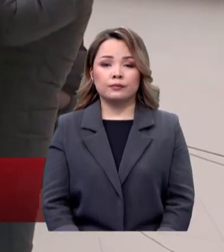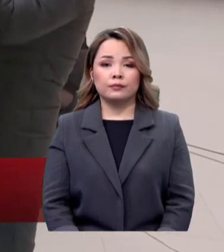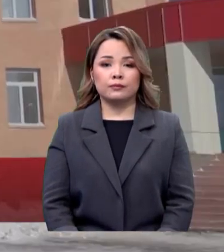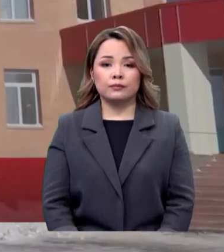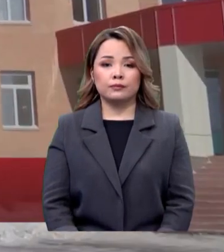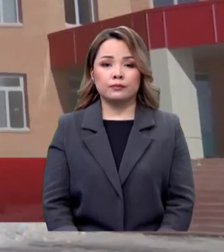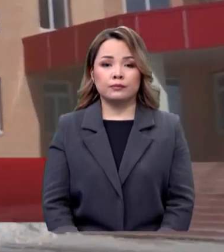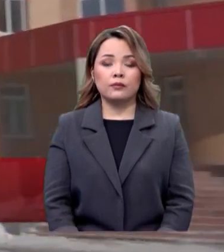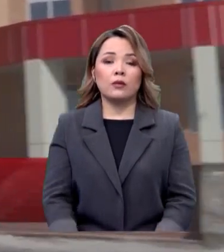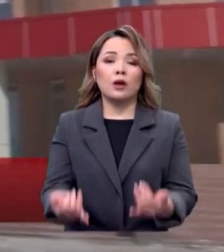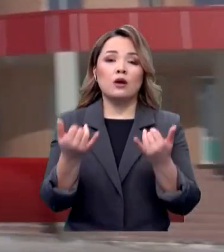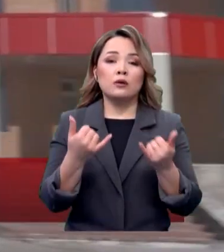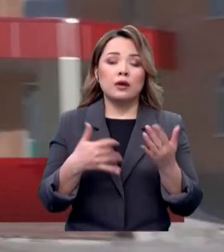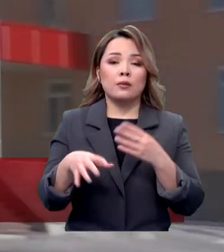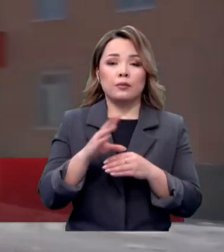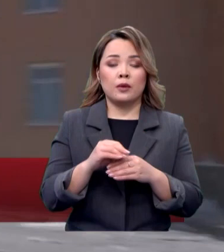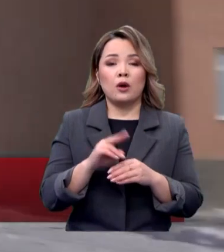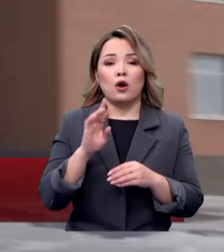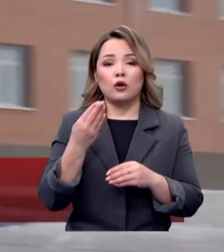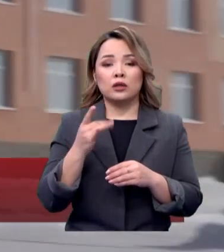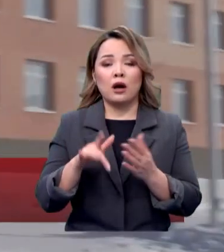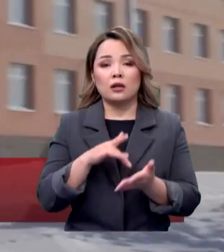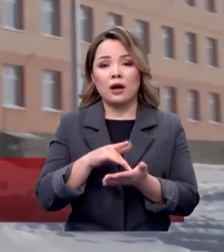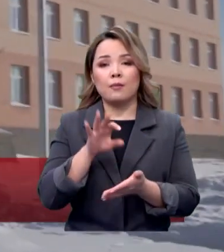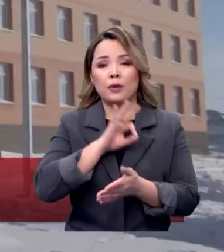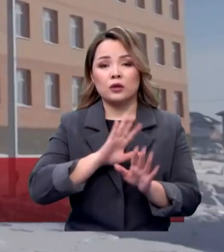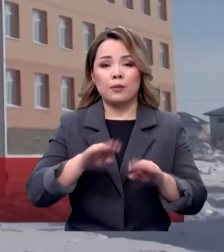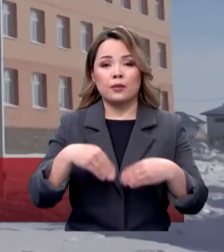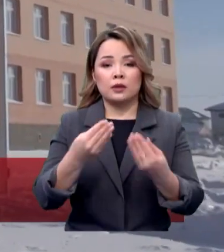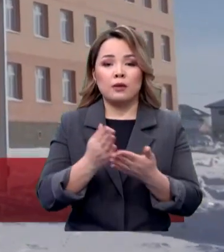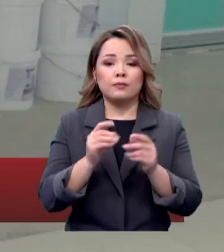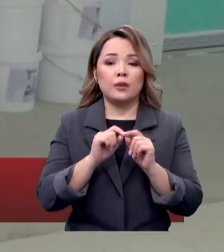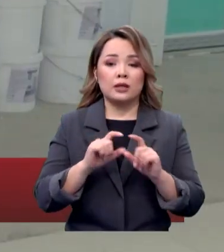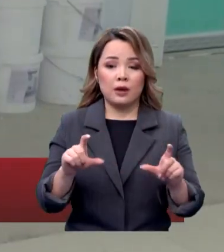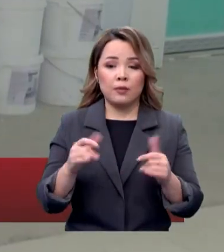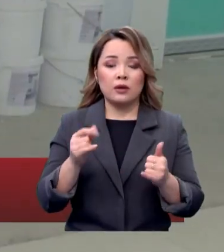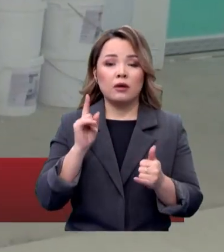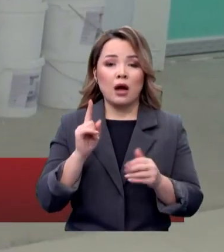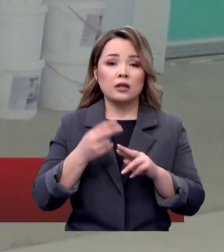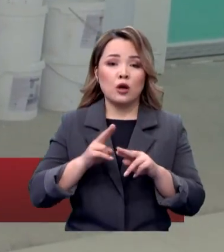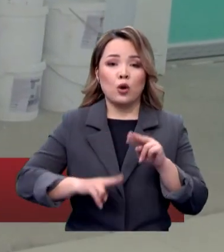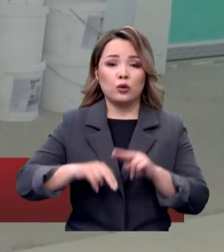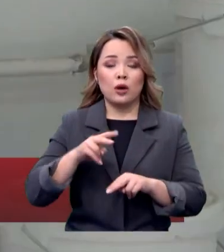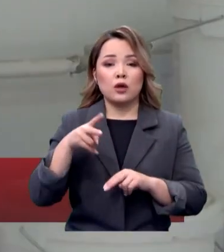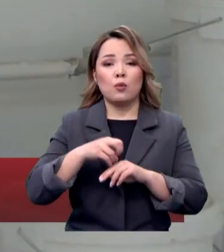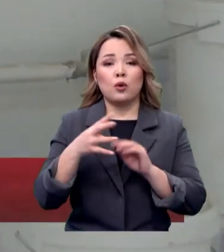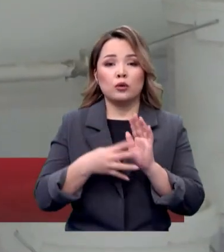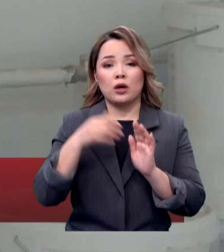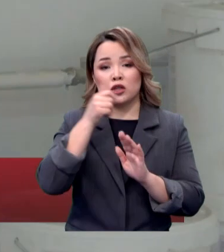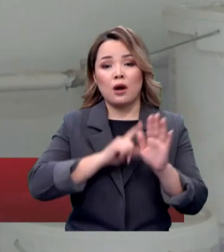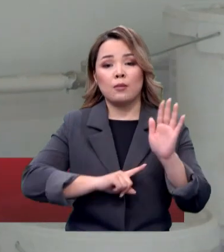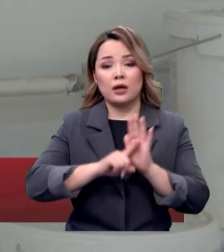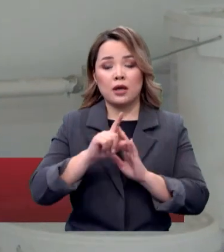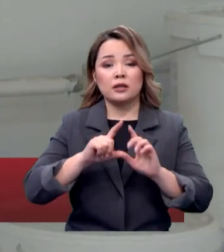толығырақ. Бұл Қосшы қаласында былтыр пайдалануға берілу керек болған мектеп. Алайда, құрылысы 2019 жылы